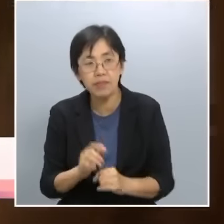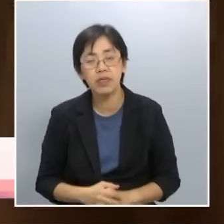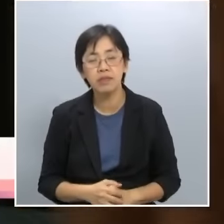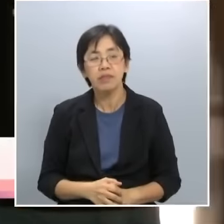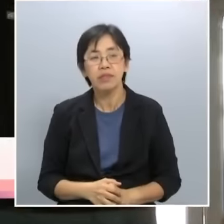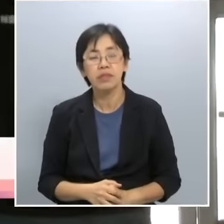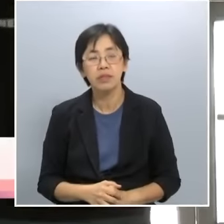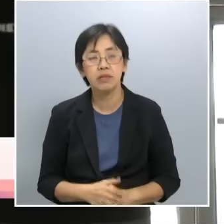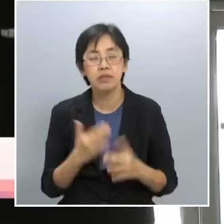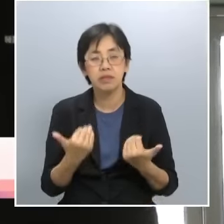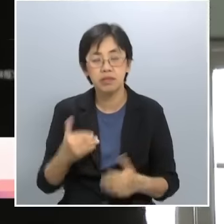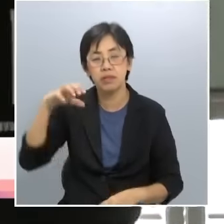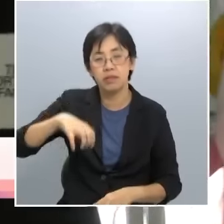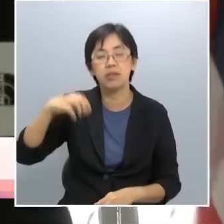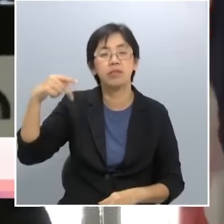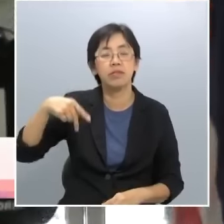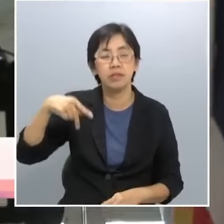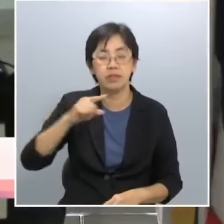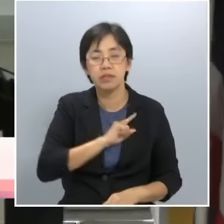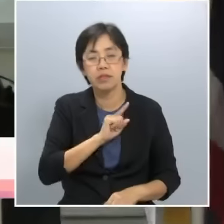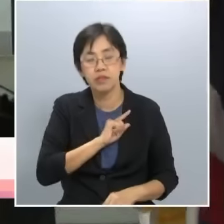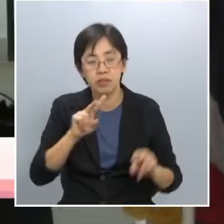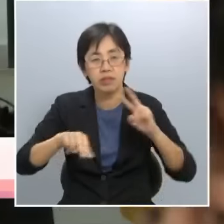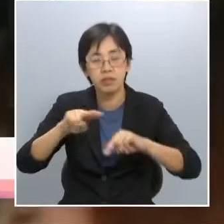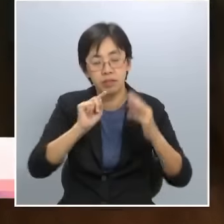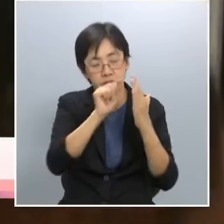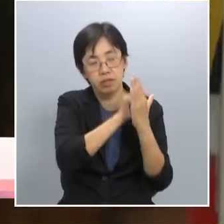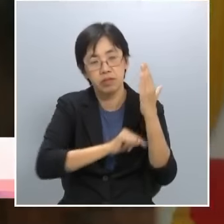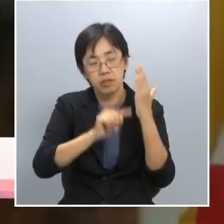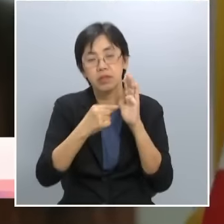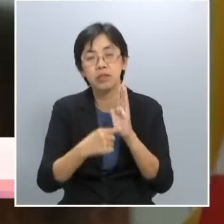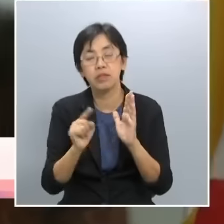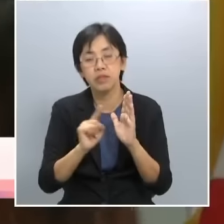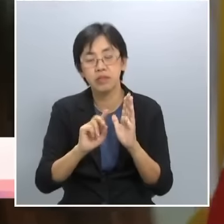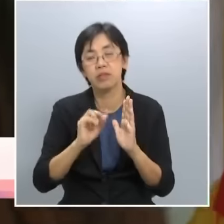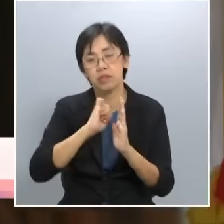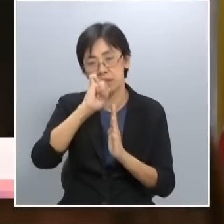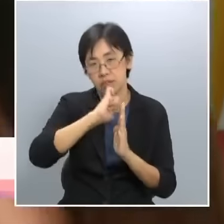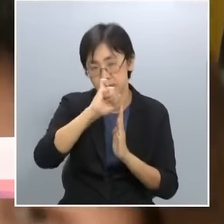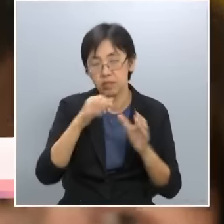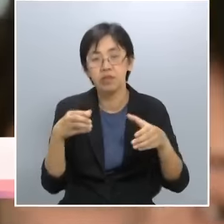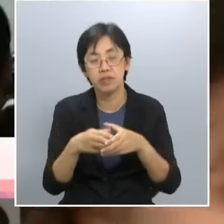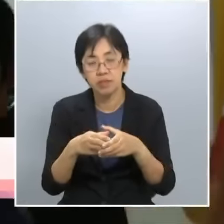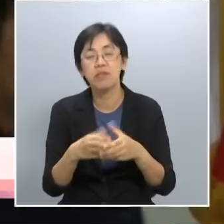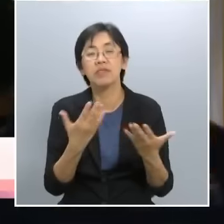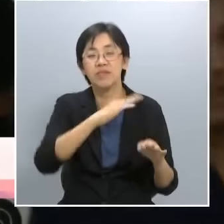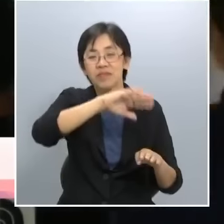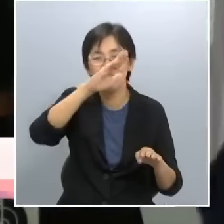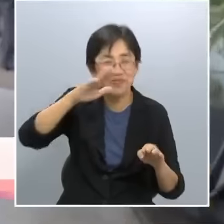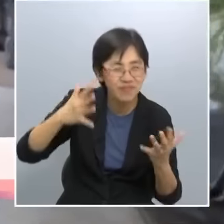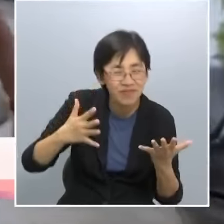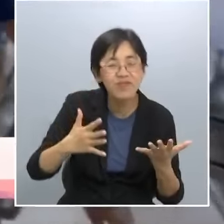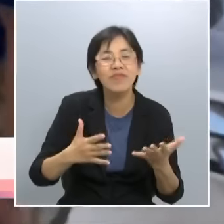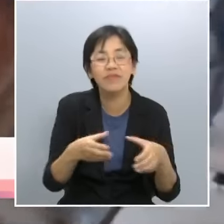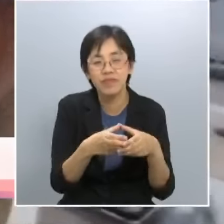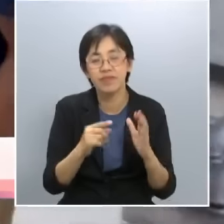กันก็ให้หน่วยปฏิบัติการพิเศษดำเนินการในพื้นที่อื่นๆด้วยอย่างเช่นจังหวัดเชียงใหม่ก็มีกลุ่มชาติพันธุ์ตั้งกลุ่มกวนเมืองนนท